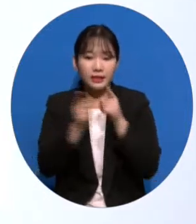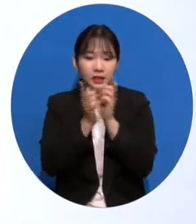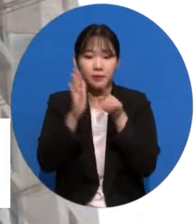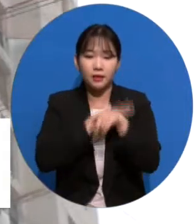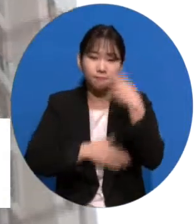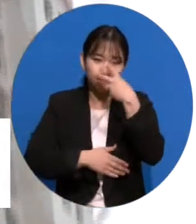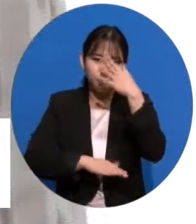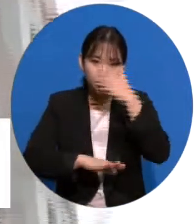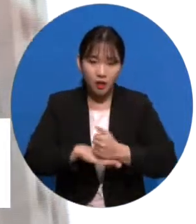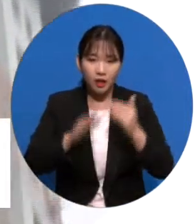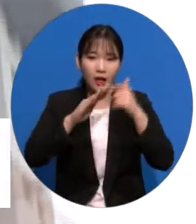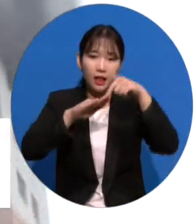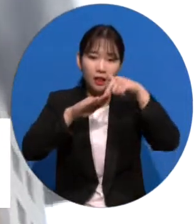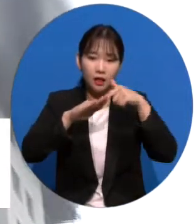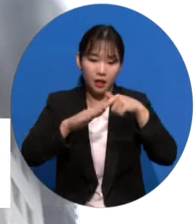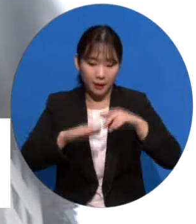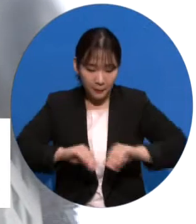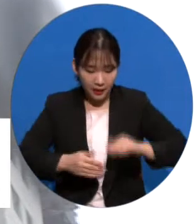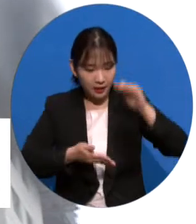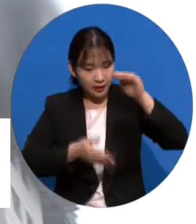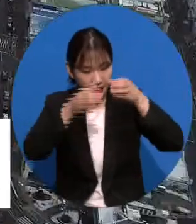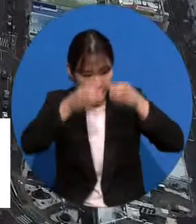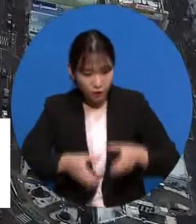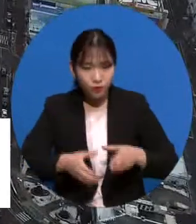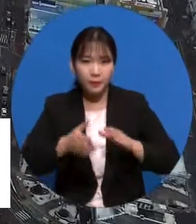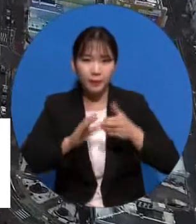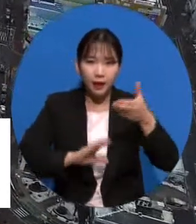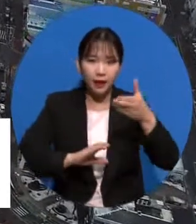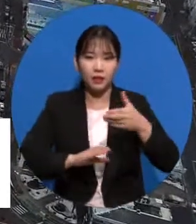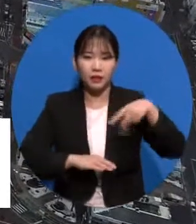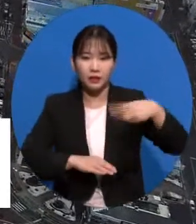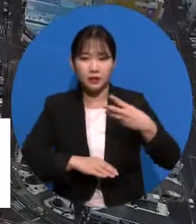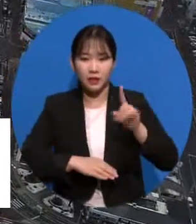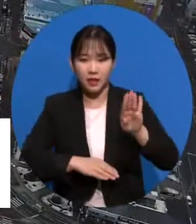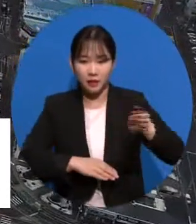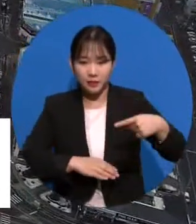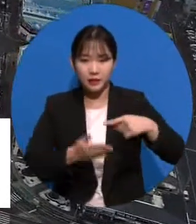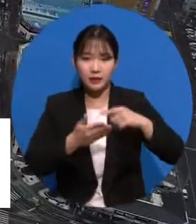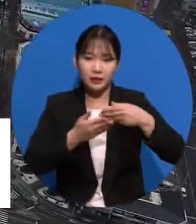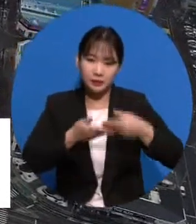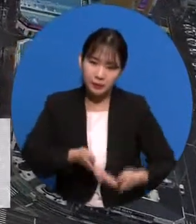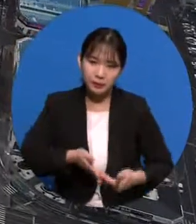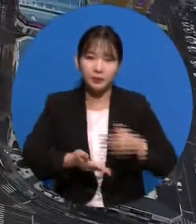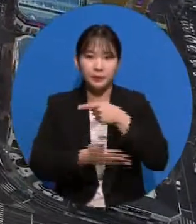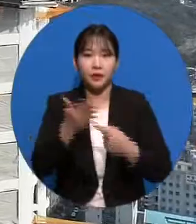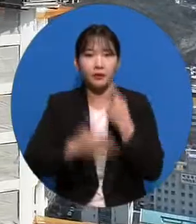결과 천장과 바닥을 지탱한 기둥이 변형되고 슬래브 거푸집이 처지는 등의 피해가